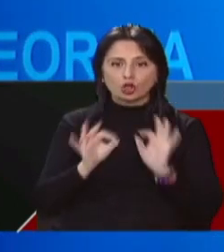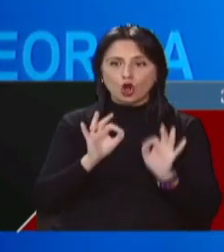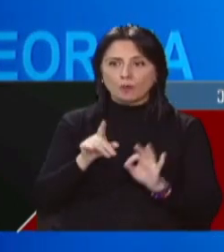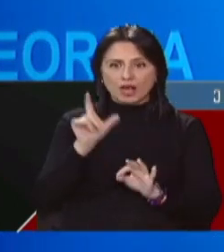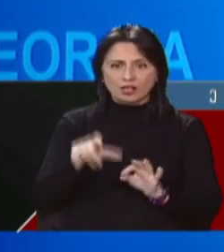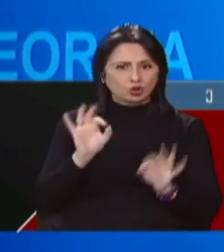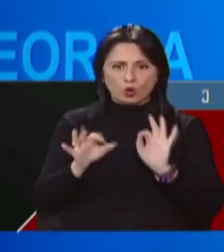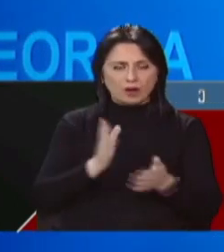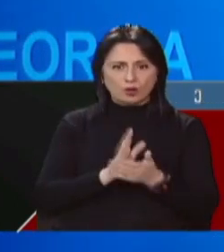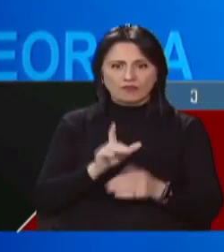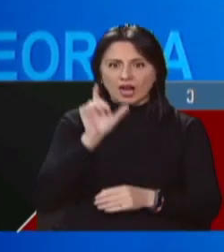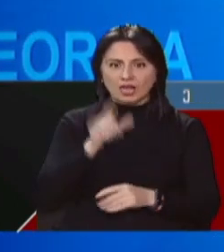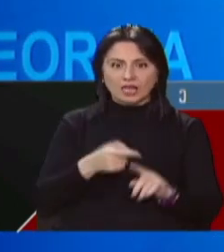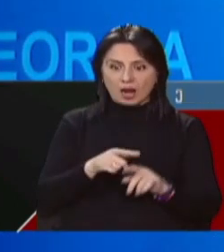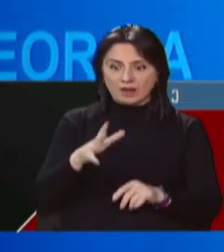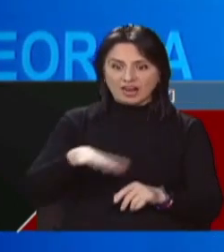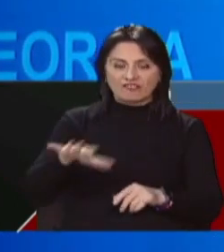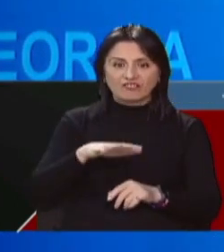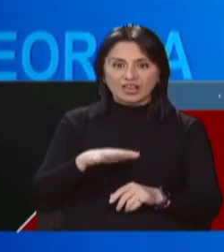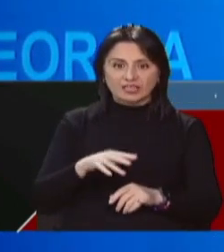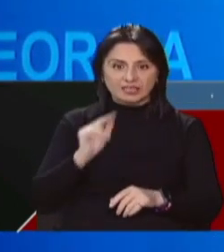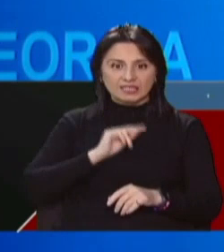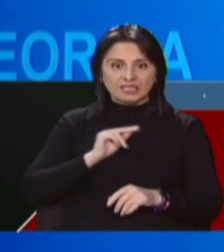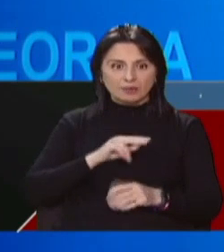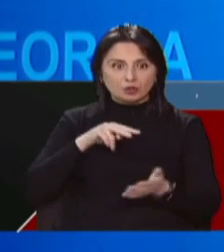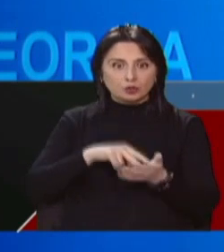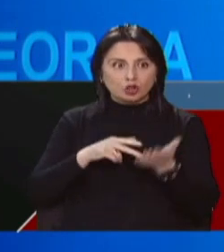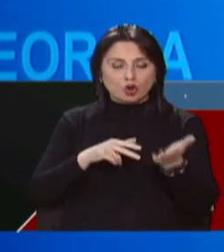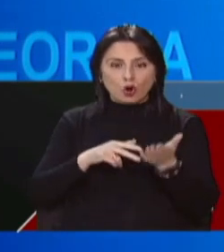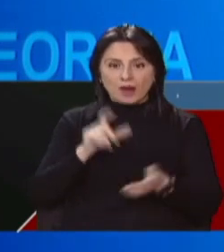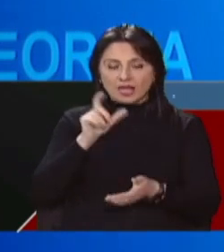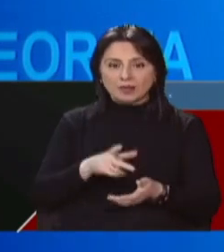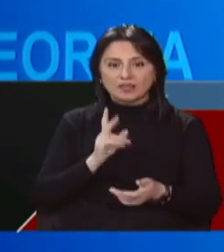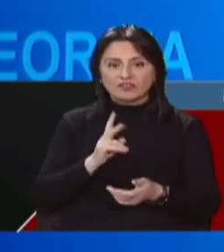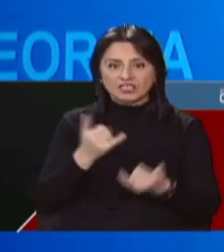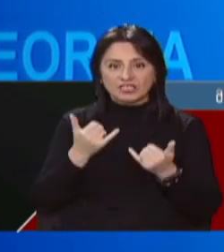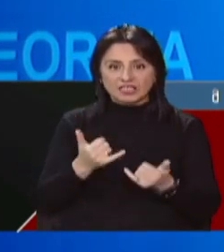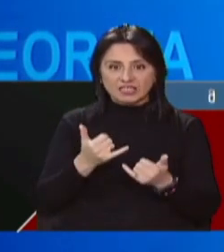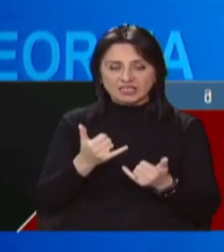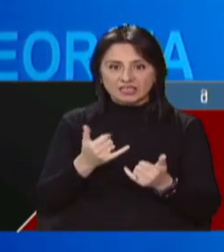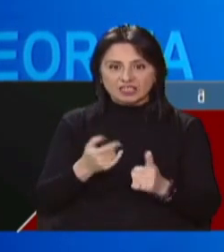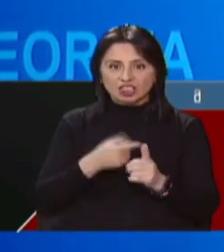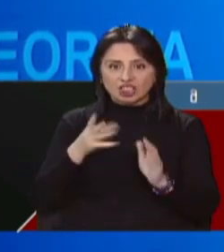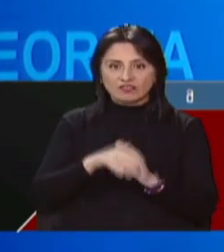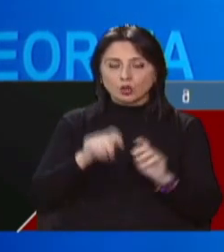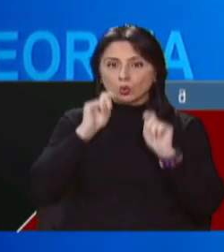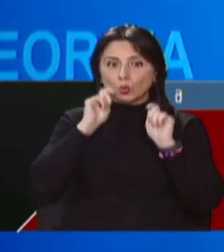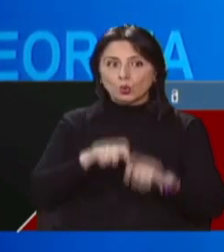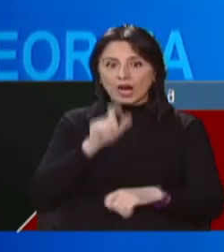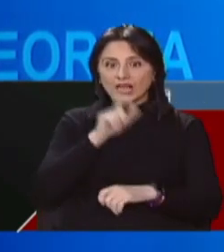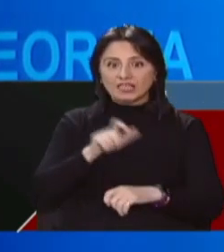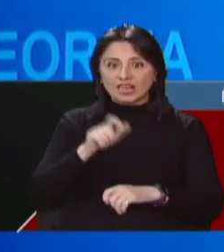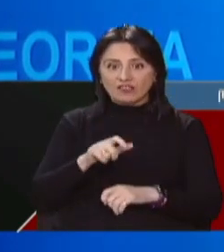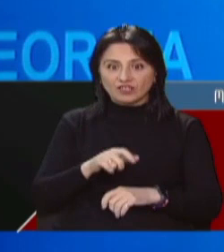აი ნორმალური იყოს ადამიანი, ან ამ ქვეყნის სამსახურში მდგომი იყოს ადამიანი, რომელიც დღეს ჩათვლით, რომ უკრაინელი